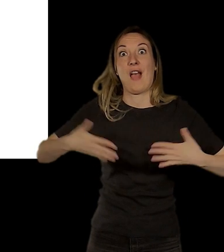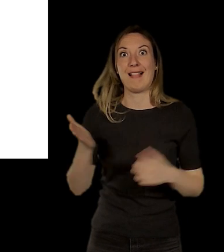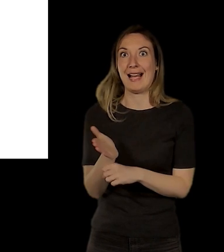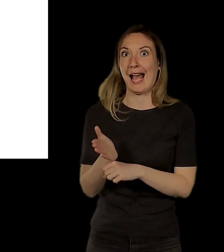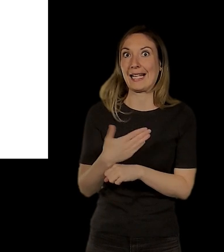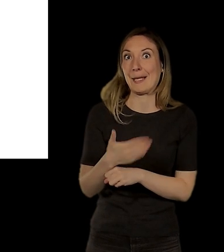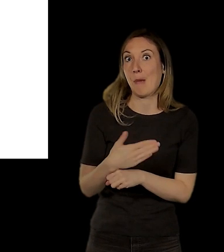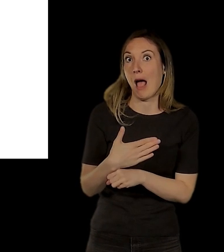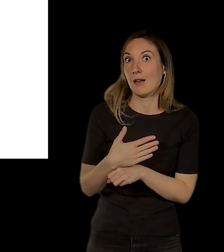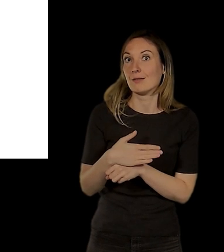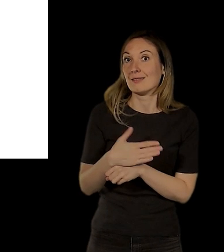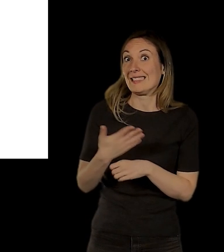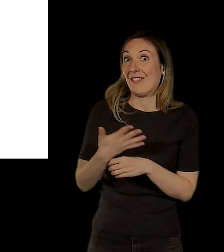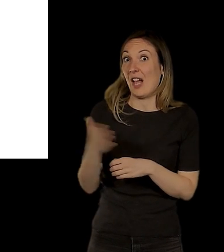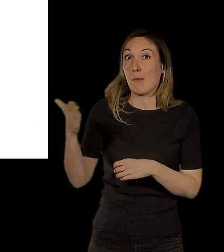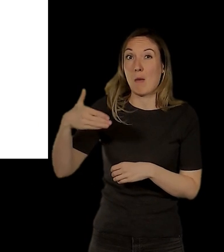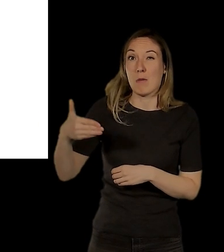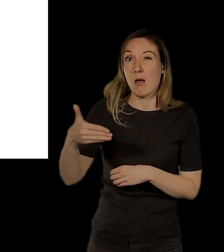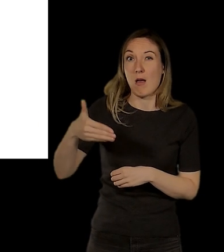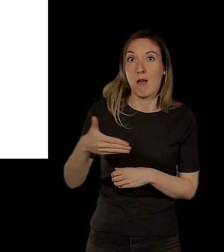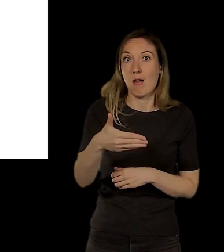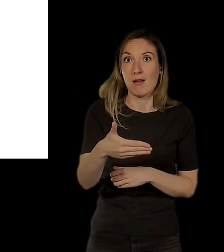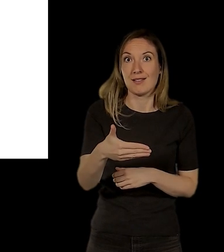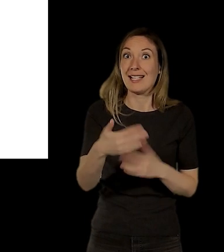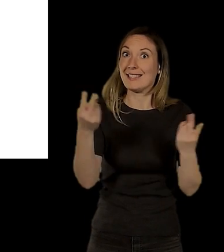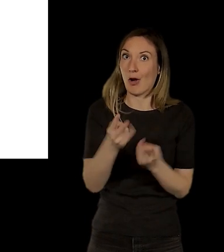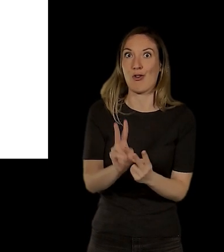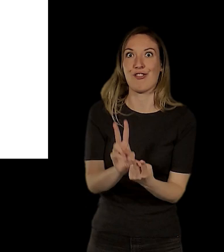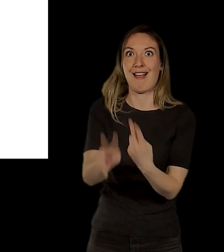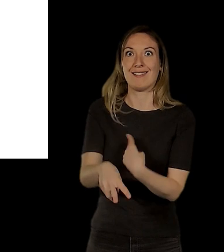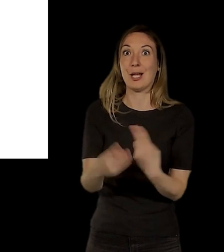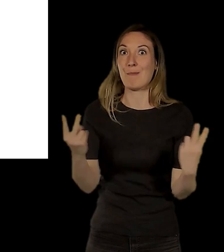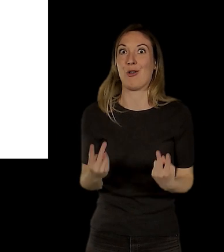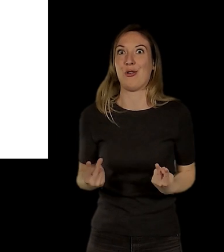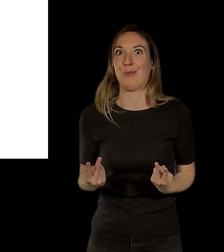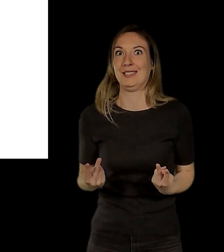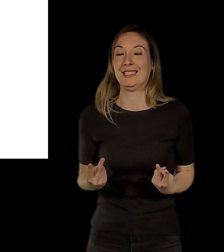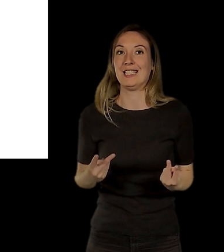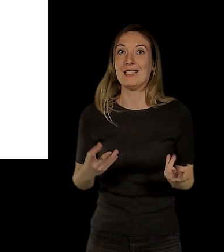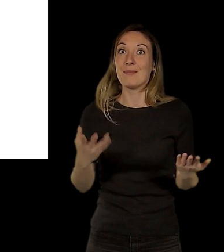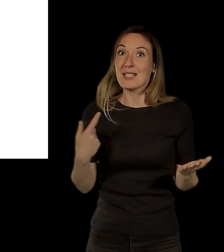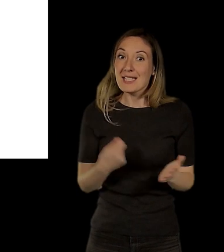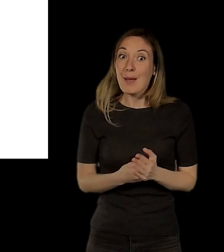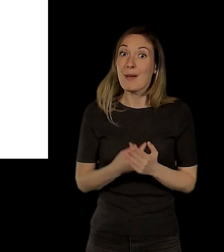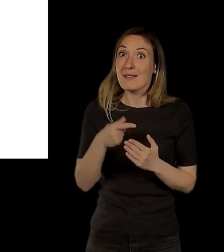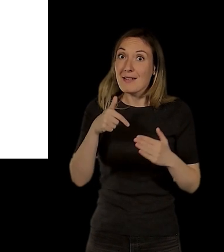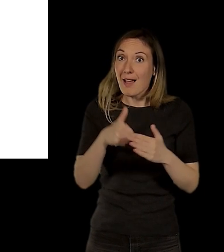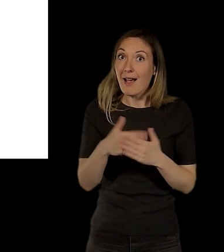jako velryba v oceánu, tak magistrála je to její obdoba ve městě, tak vlastně vytváříme